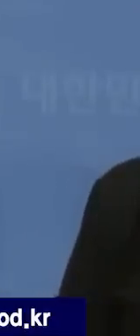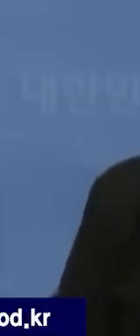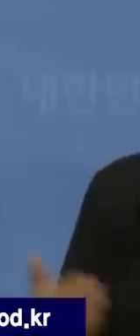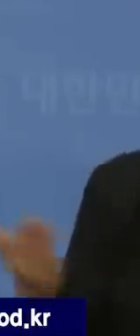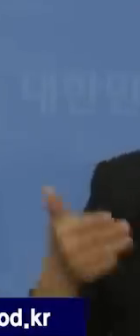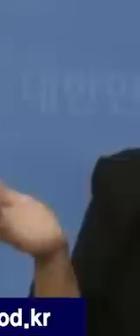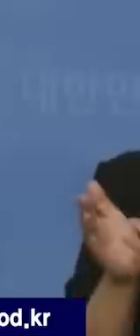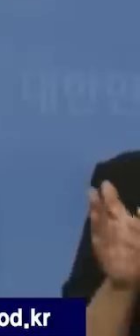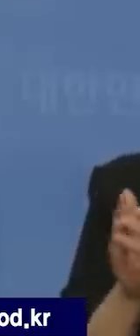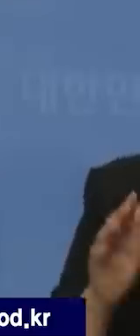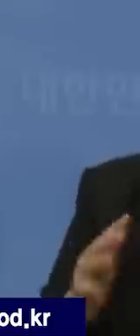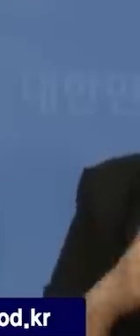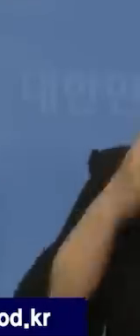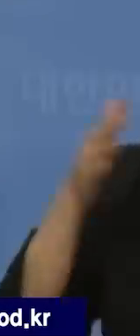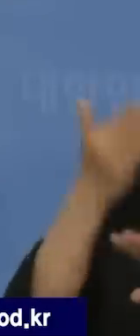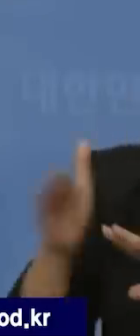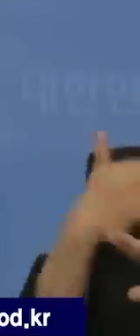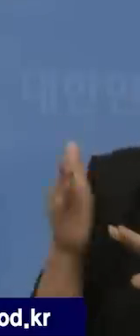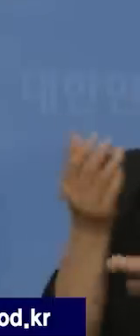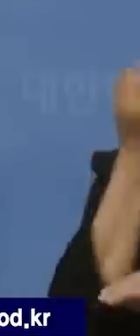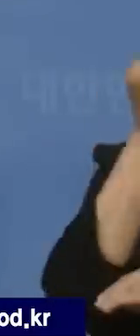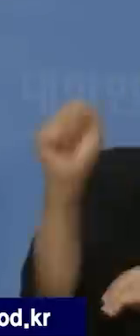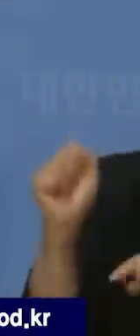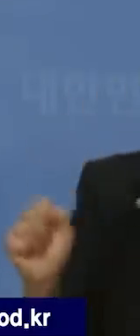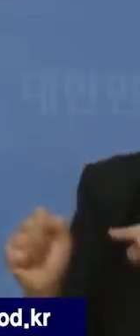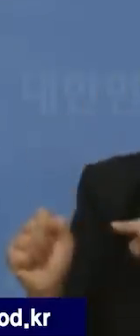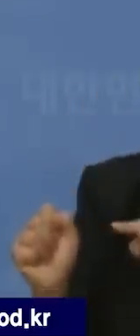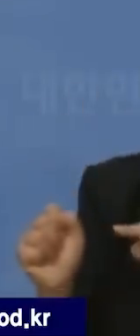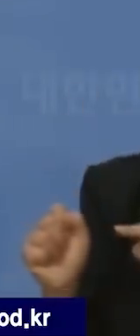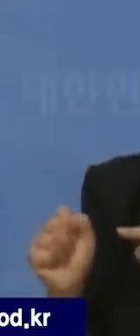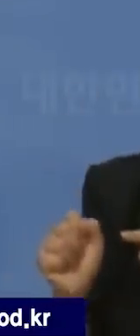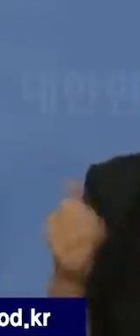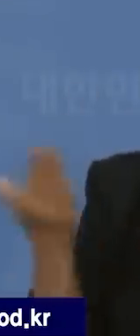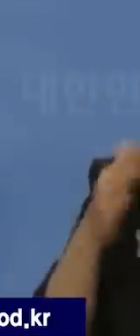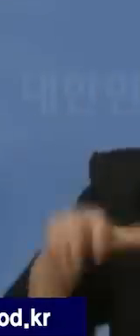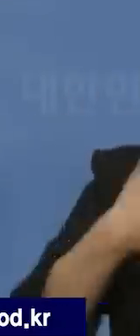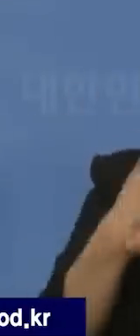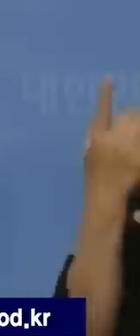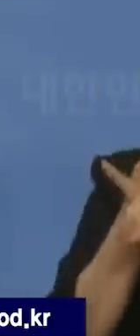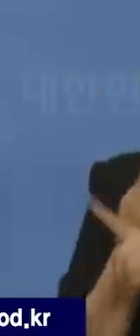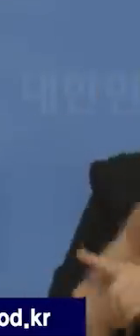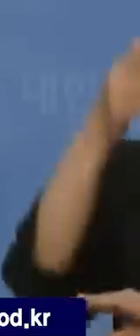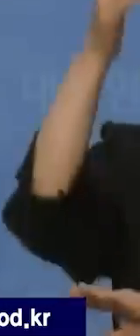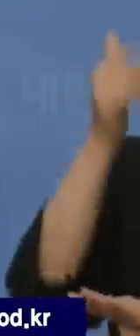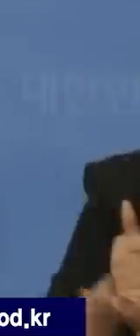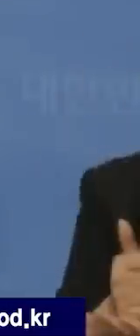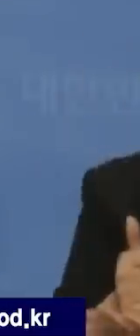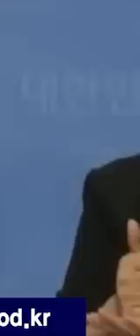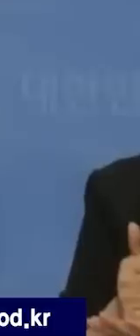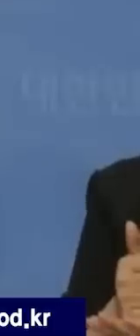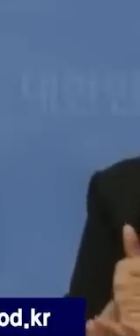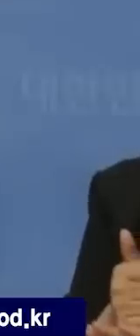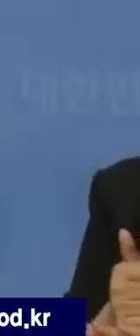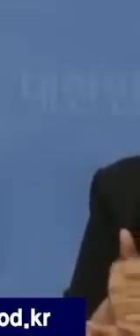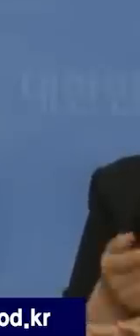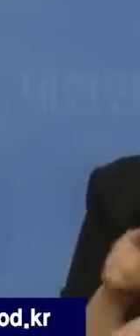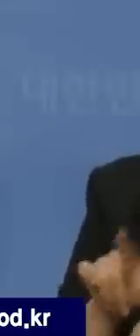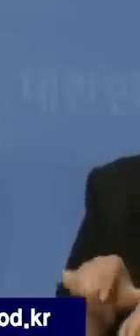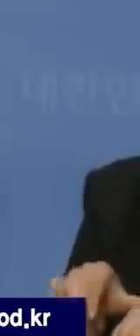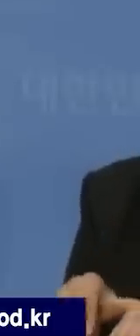노조를 검폭으로 몰아 단속하고 수사하면서 내세웠던 노동개혁이 결국 돌아